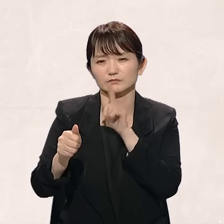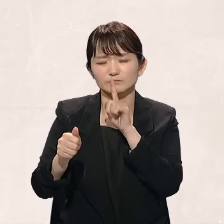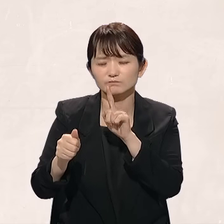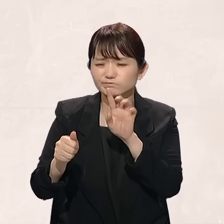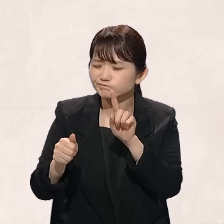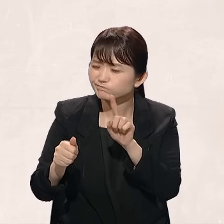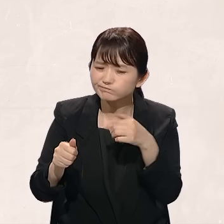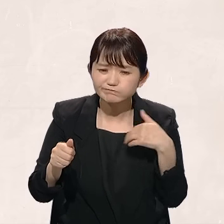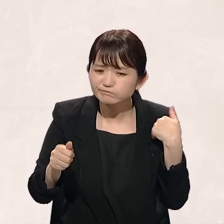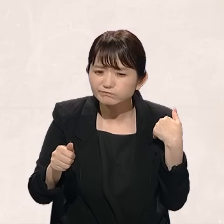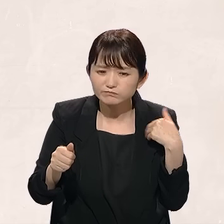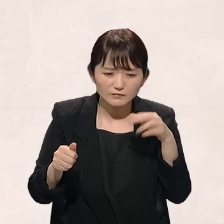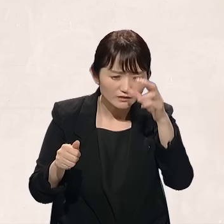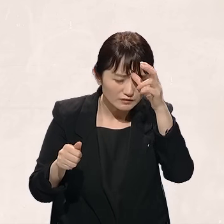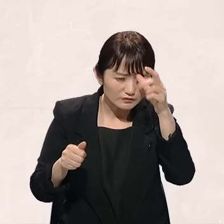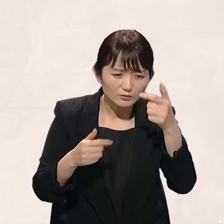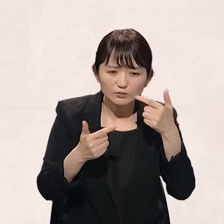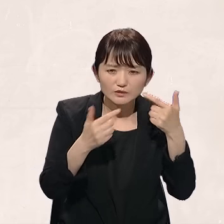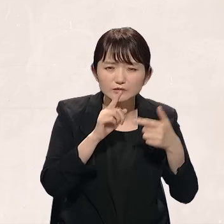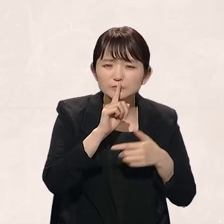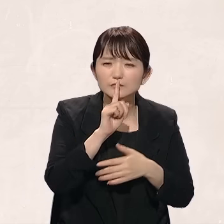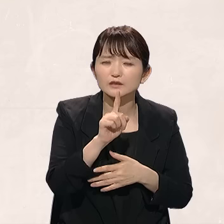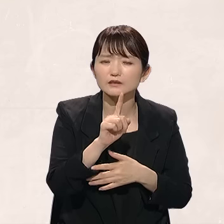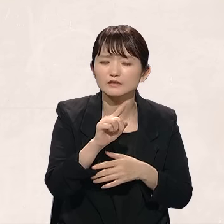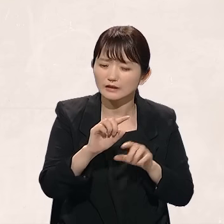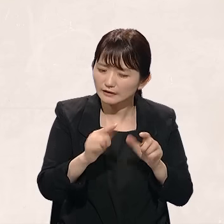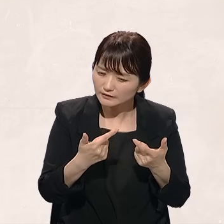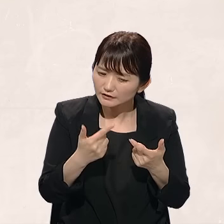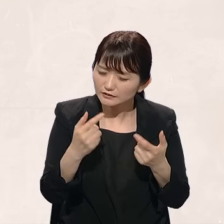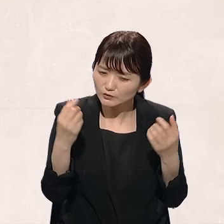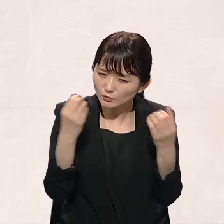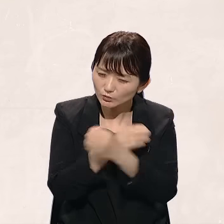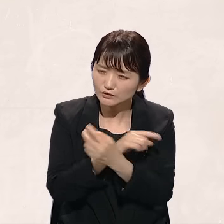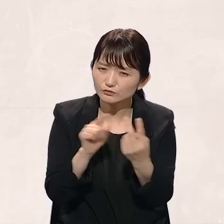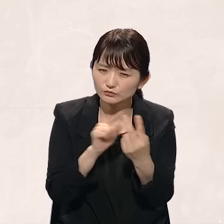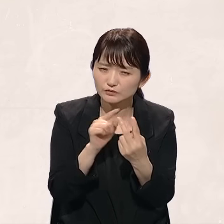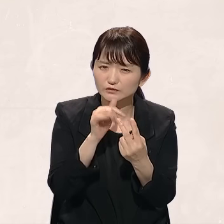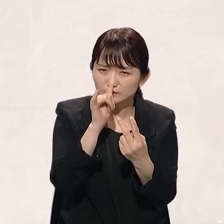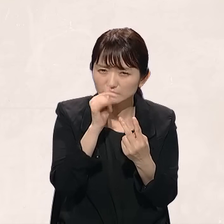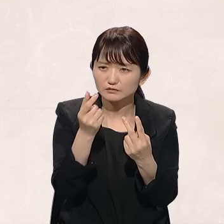정확하게 이해를 안 하신 건지 아니면 좀 오해하신 건지 모르겠습니다. 일단